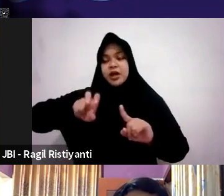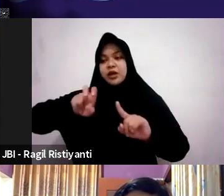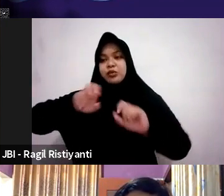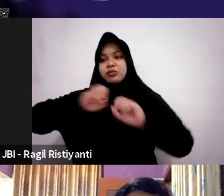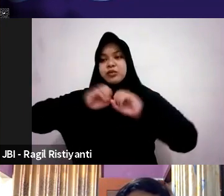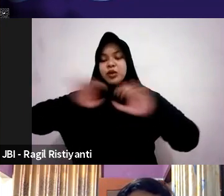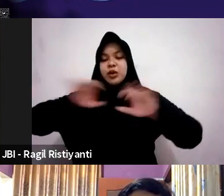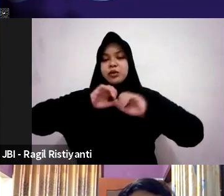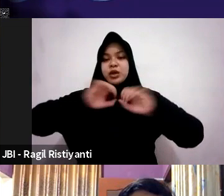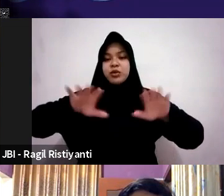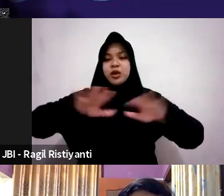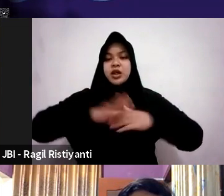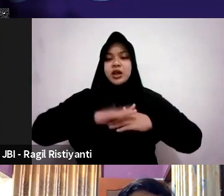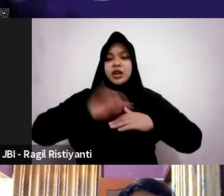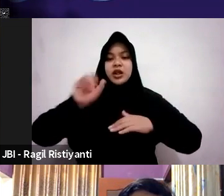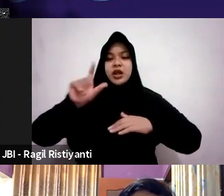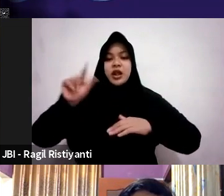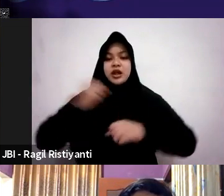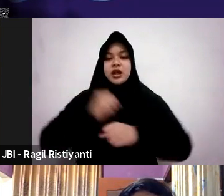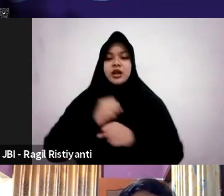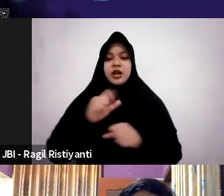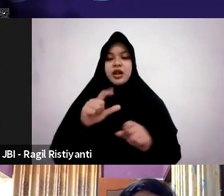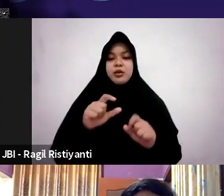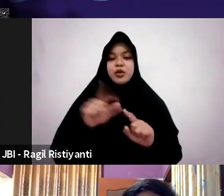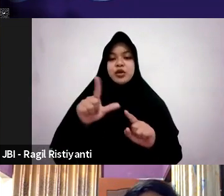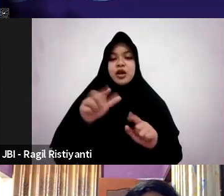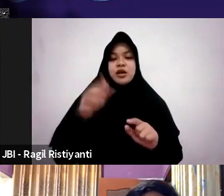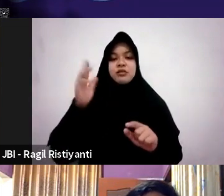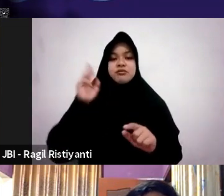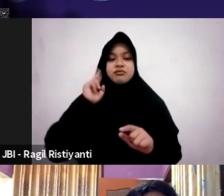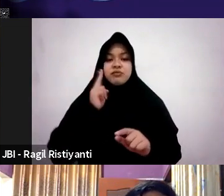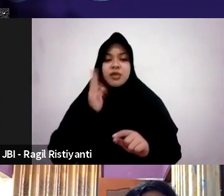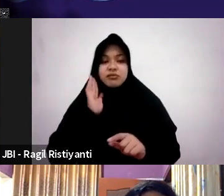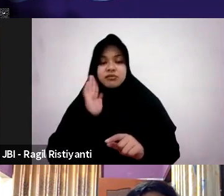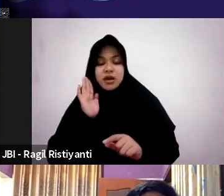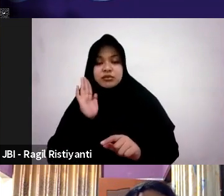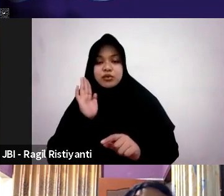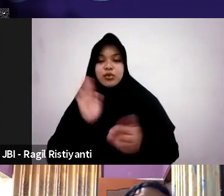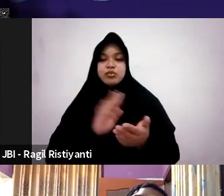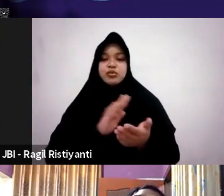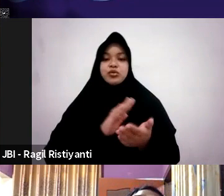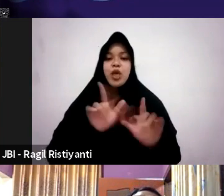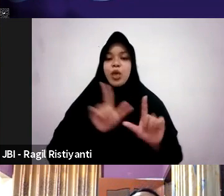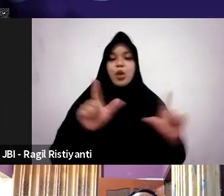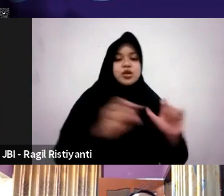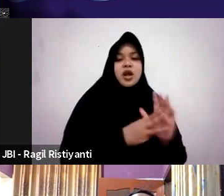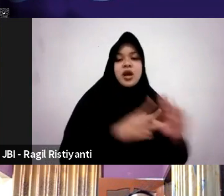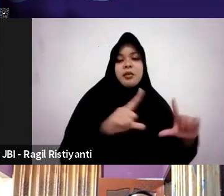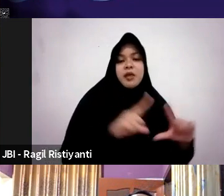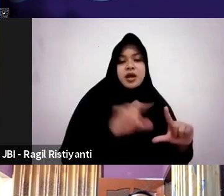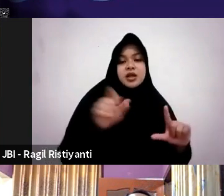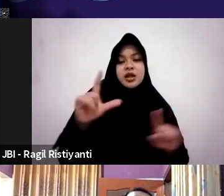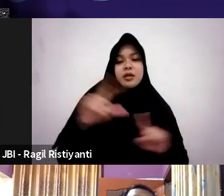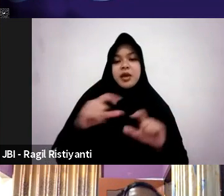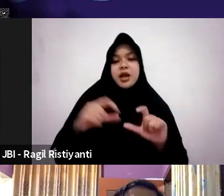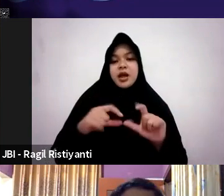ilegal prostitusi gitu mbak mbak agak lulus SMA kemudian dia jadi apa PSK di kuburan Cina hanya dengan